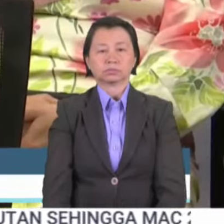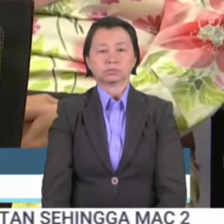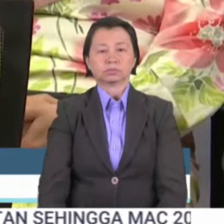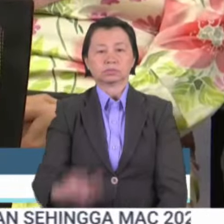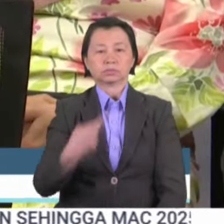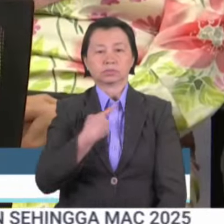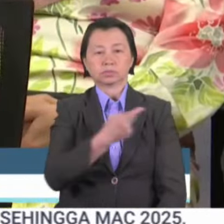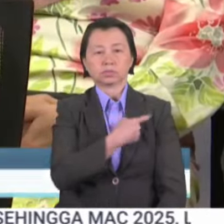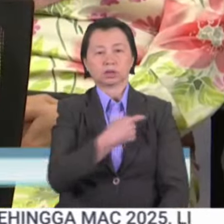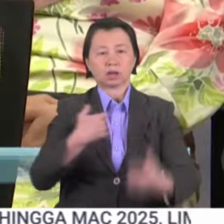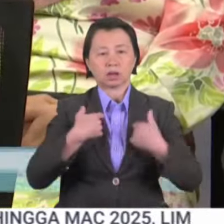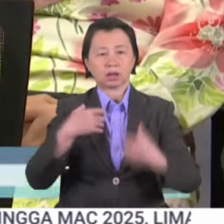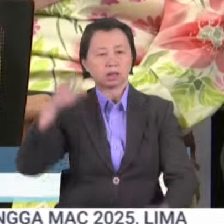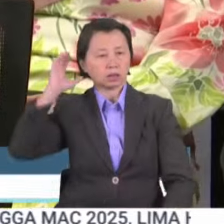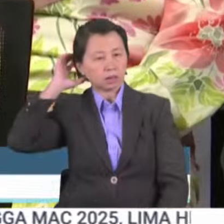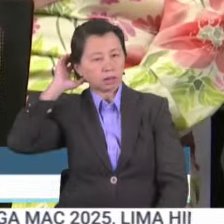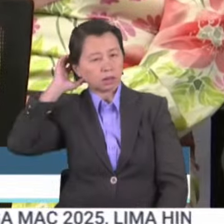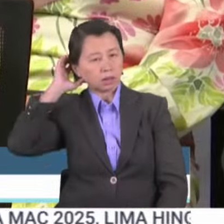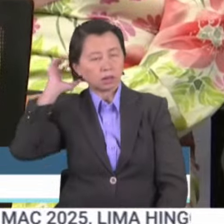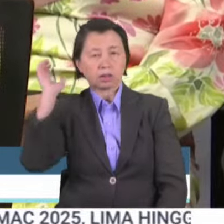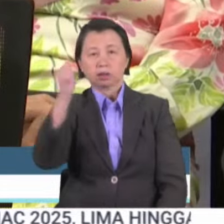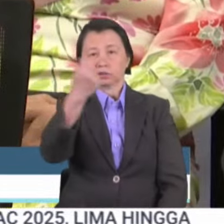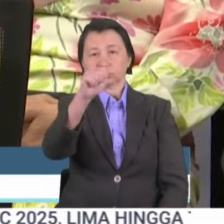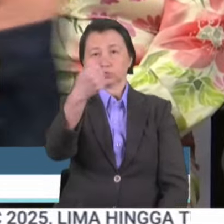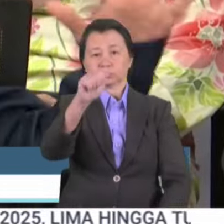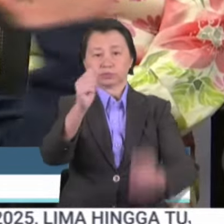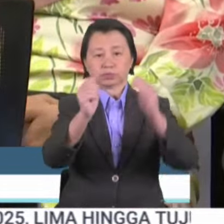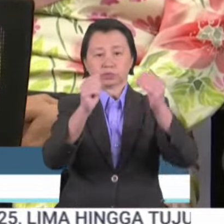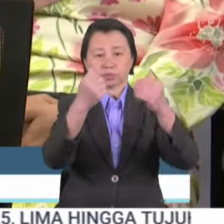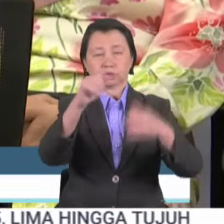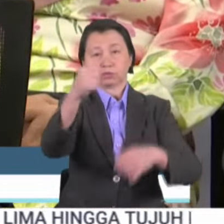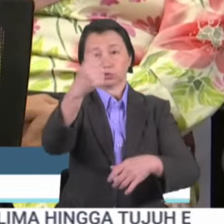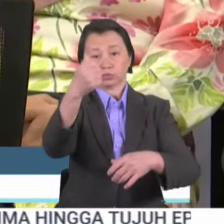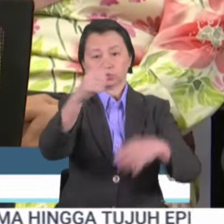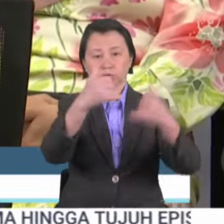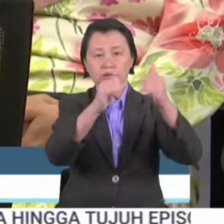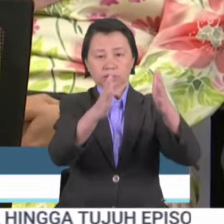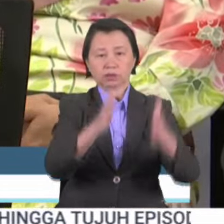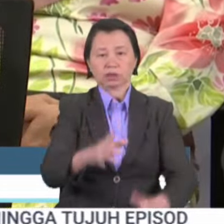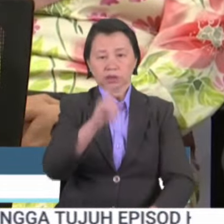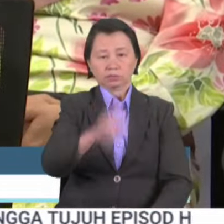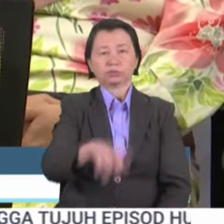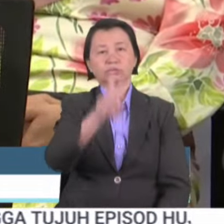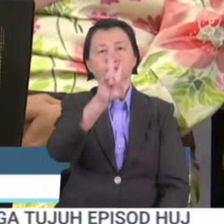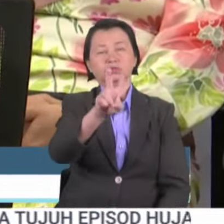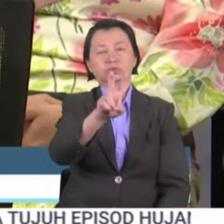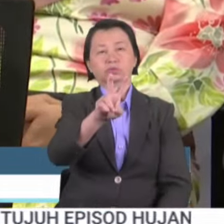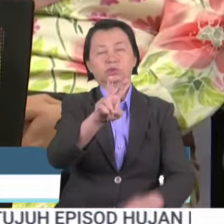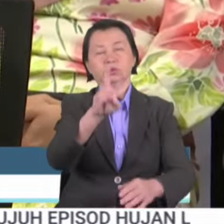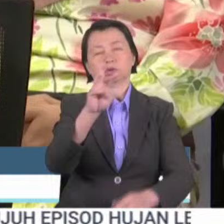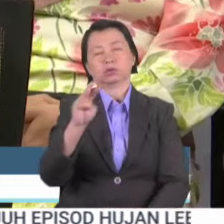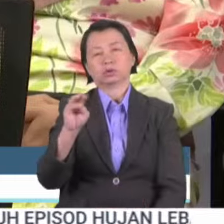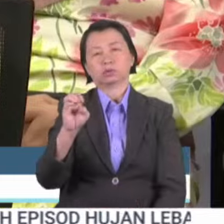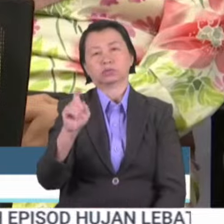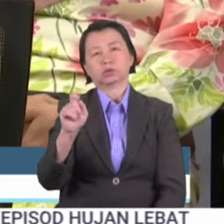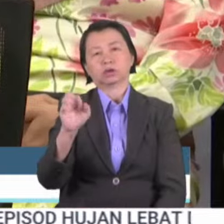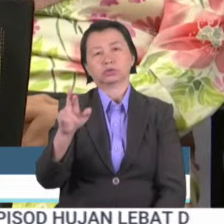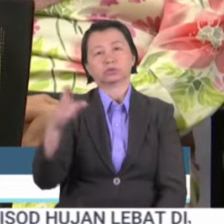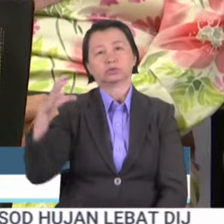We have heard that 10 athletes, for 10 athletes, you need 2 mental coach.